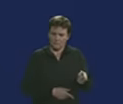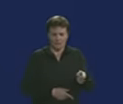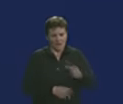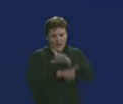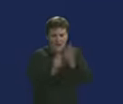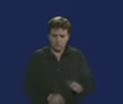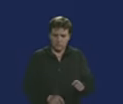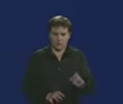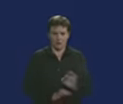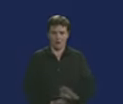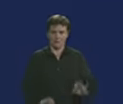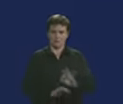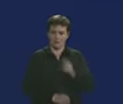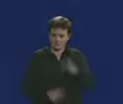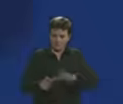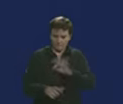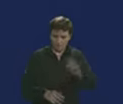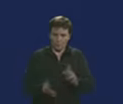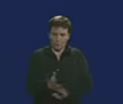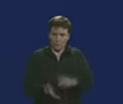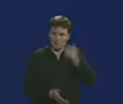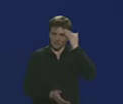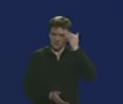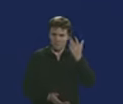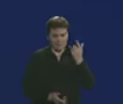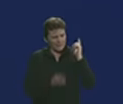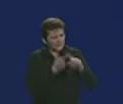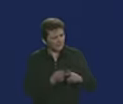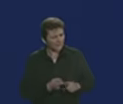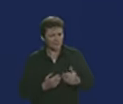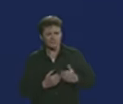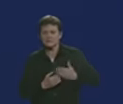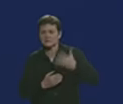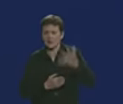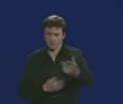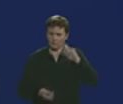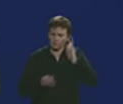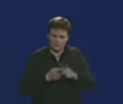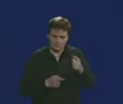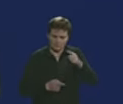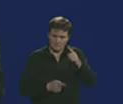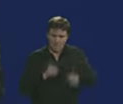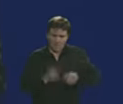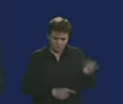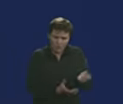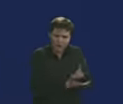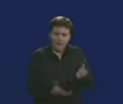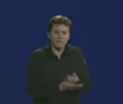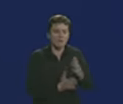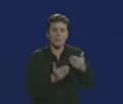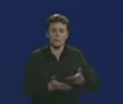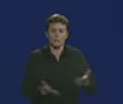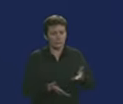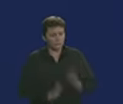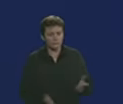les Français qui sont en droit de savoir sur les grands thèmes des 5 années à venir quelles seront les propositions et